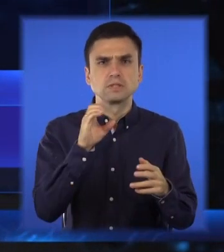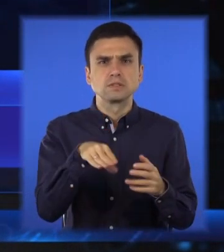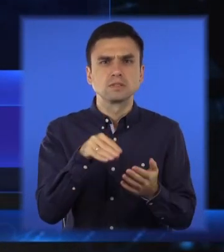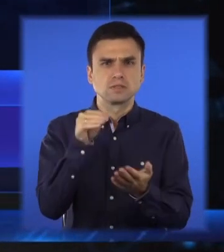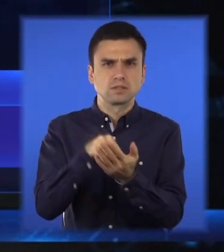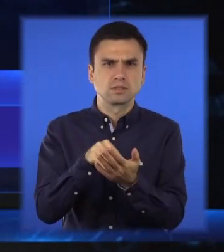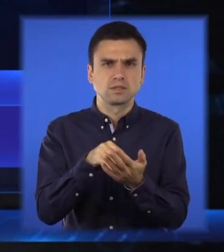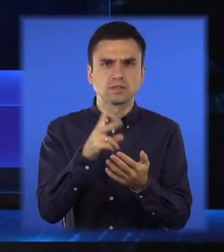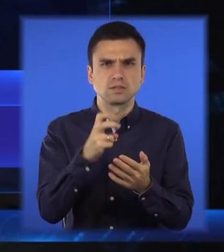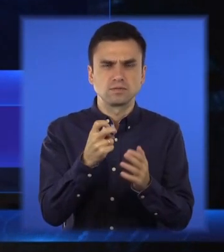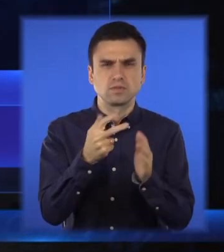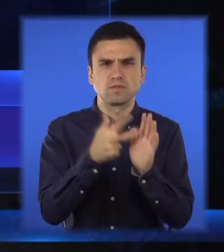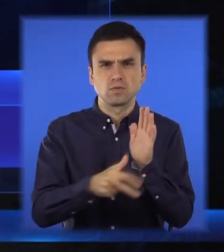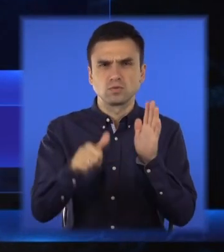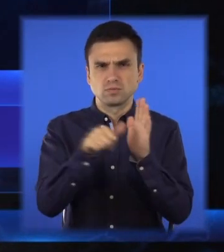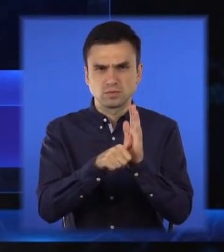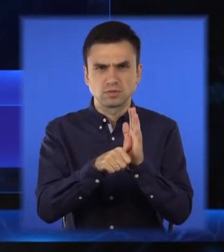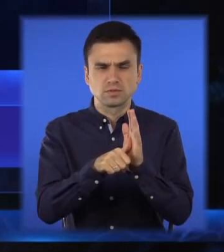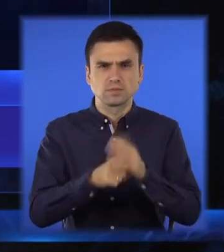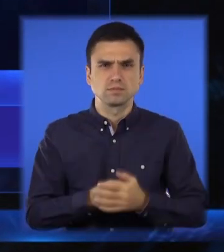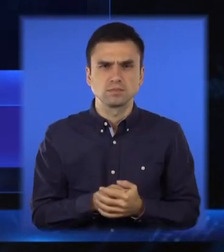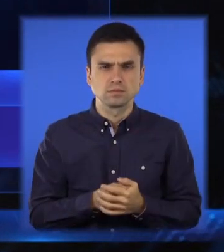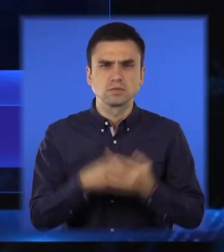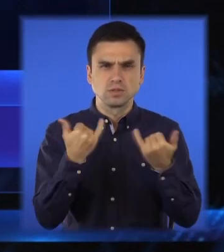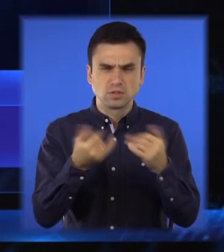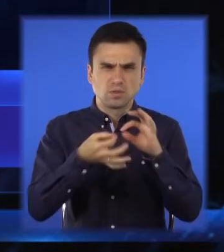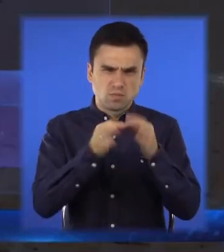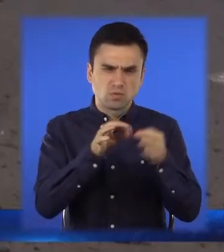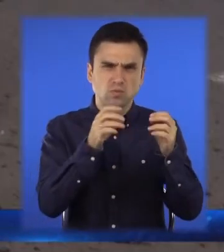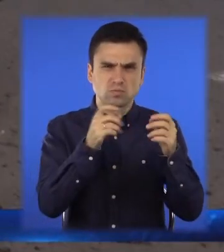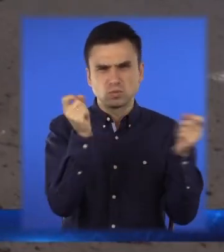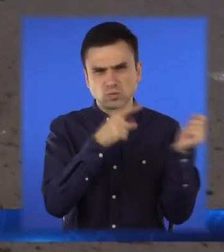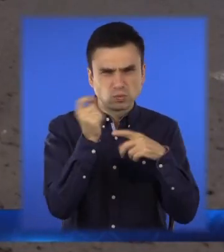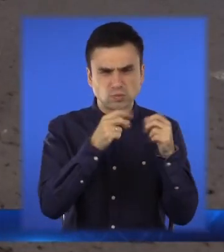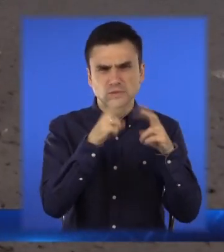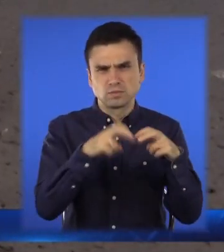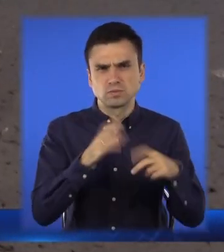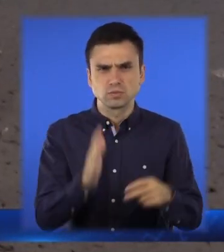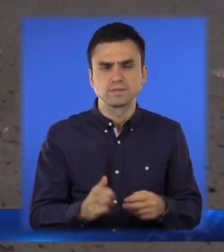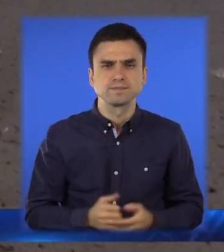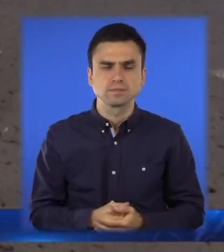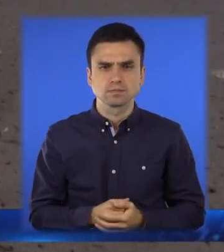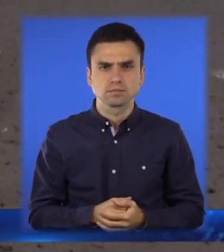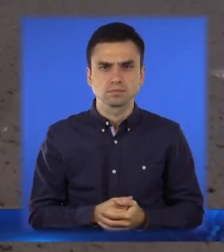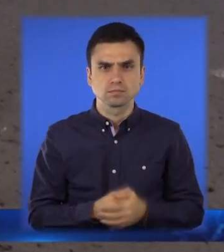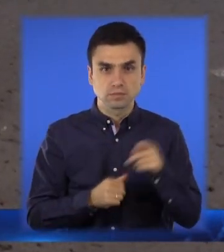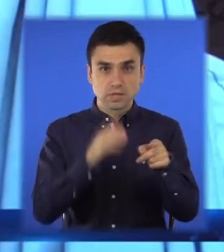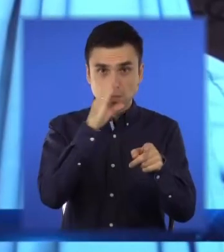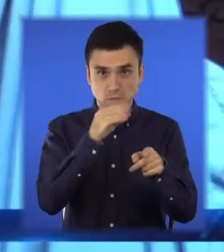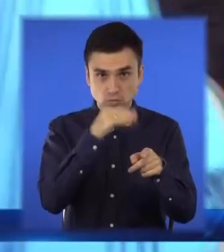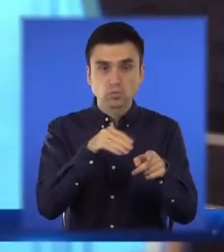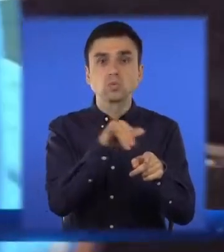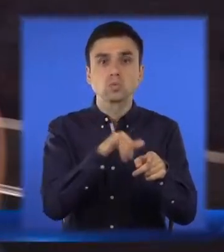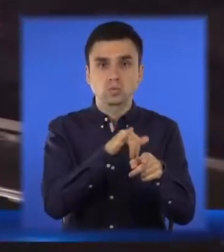286 Кримінального кодексу України. Наразі встановлюються усі обставини справи. Правоохоронці вилучили мікроавтобус для проведення експертизи,